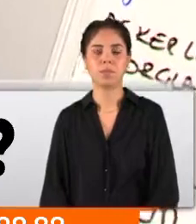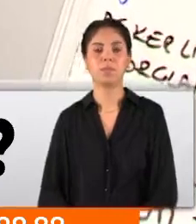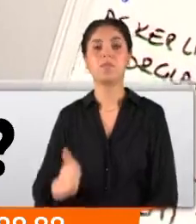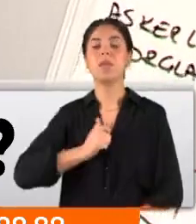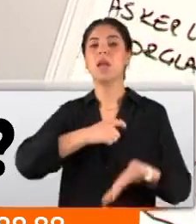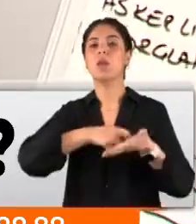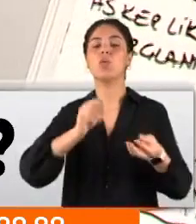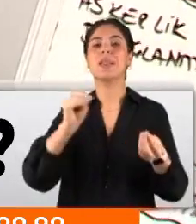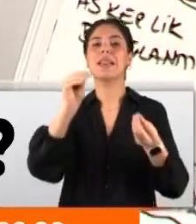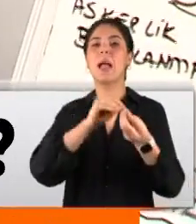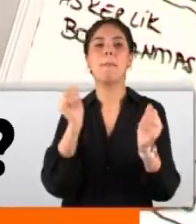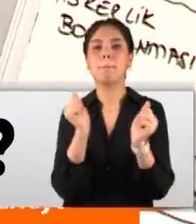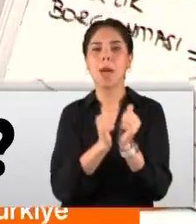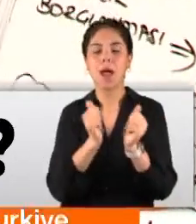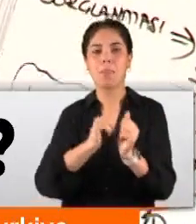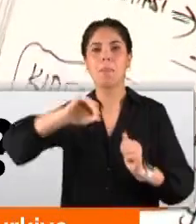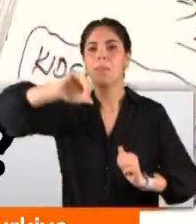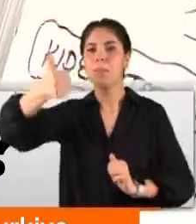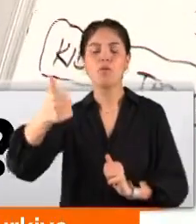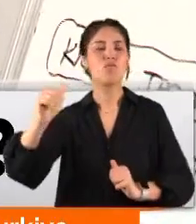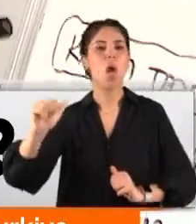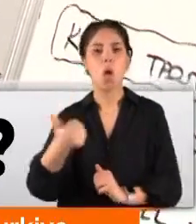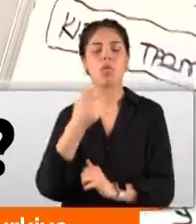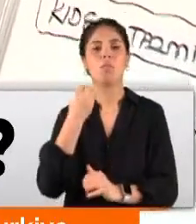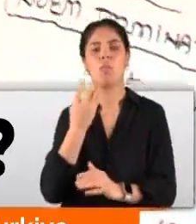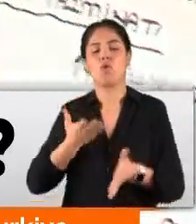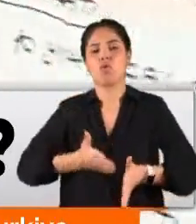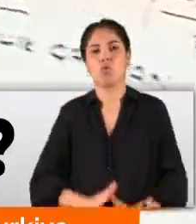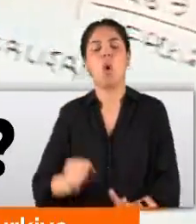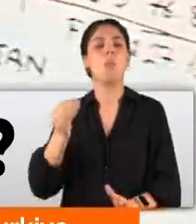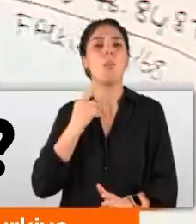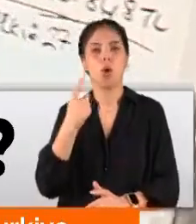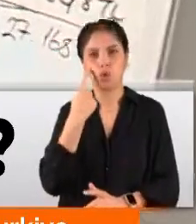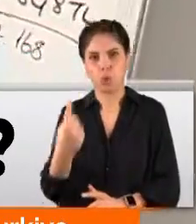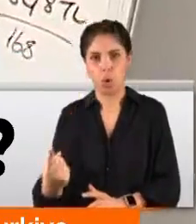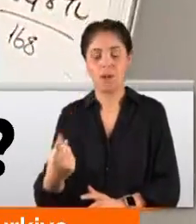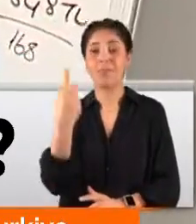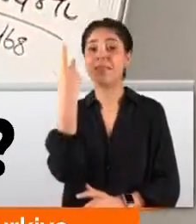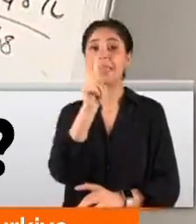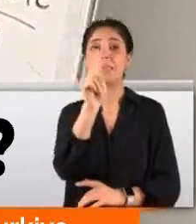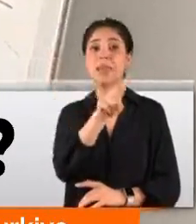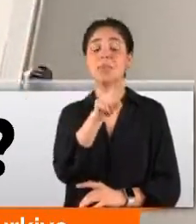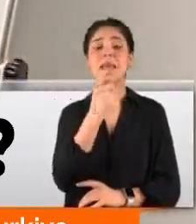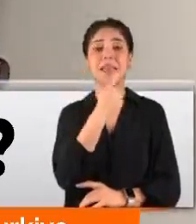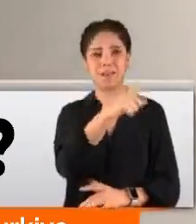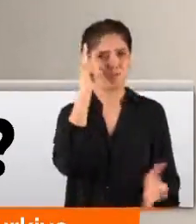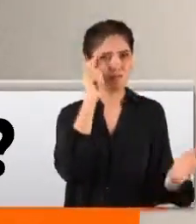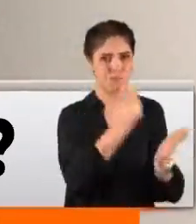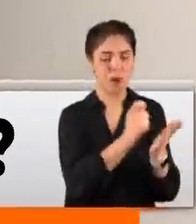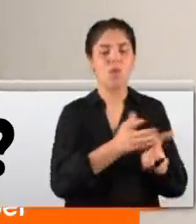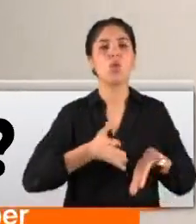Asgari ücretin artışıyla birlikte bir diğer kritik borçlanma doğum borçlanması. 2022 yılında başvurduğunuzda